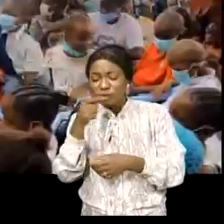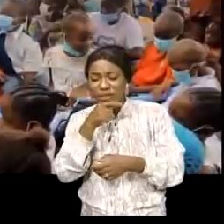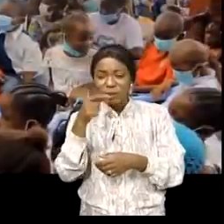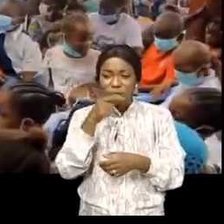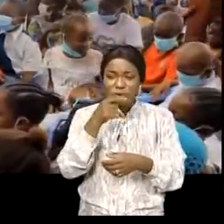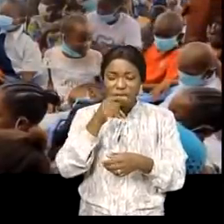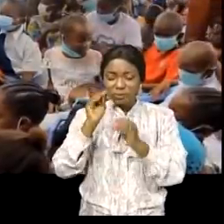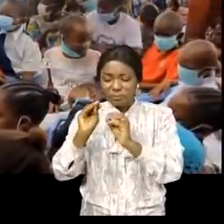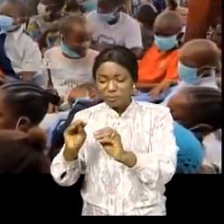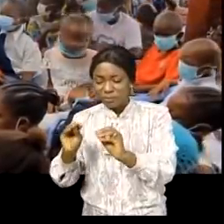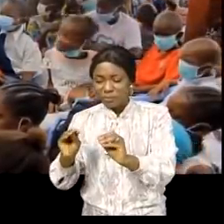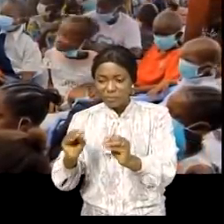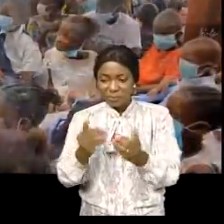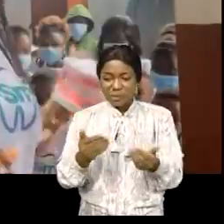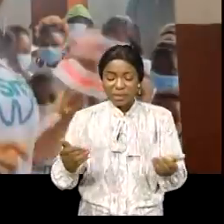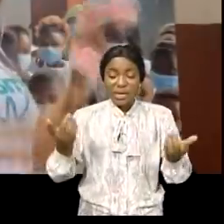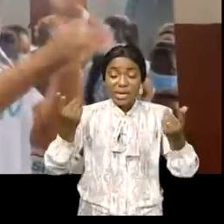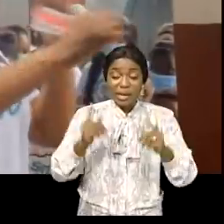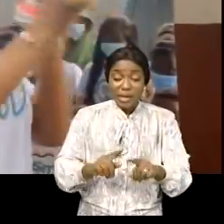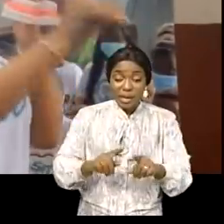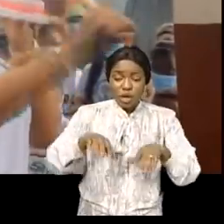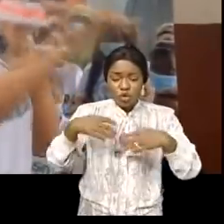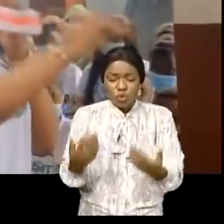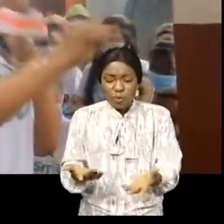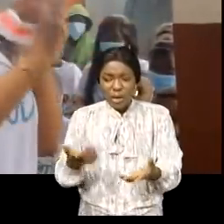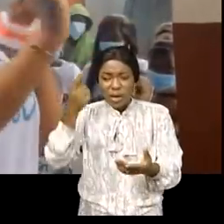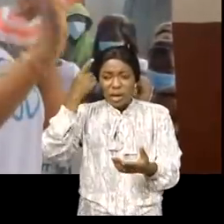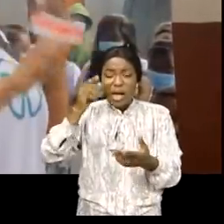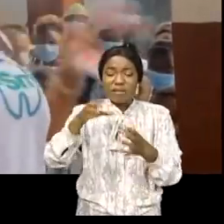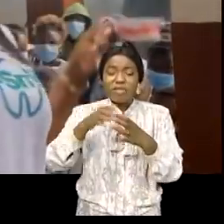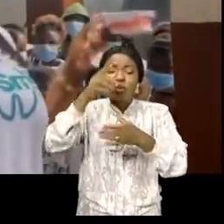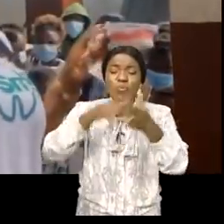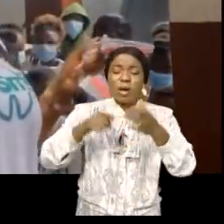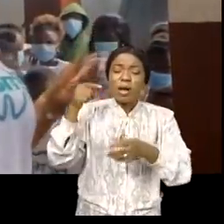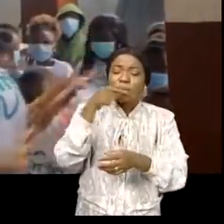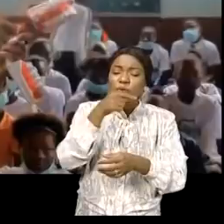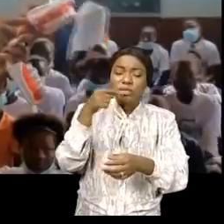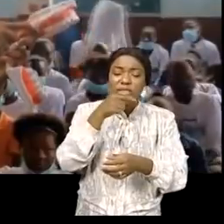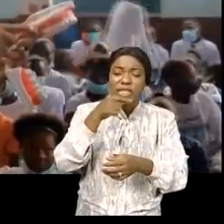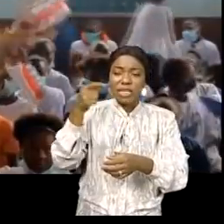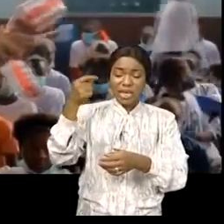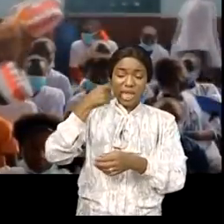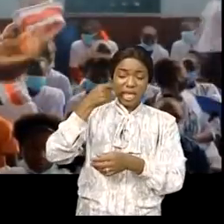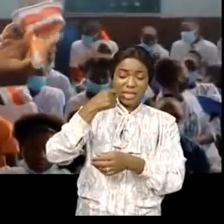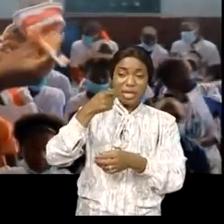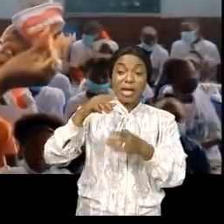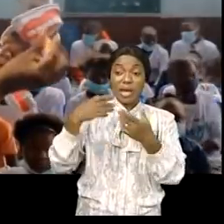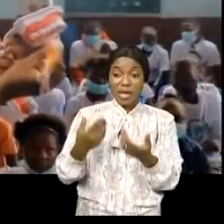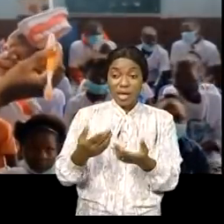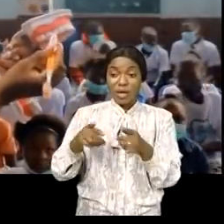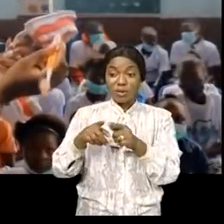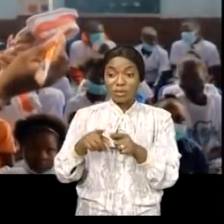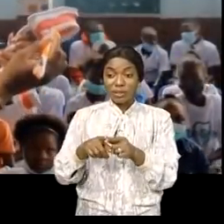ces enfants sur quand, comment, pourquoi et avec quoi brosser le dent. Parmi ces matériels, il y a la